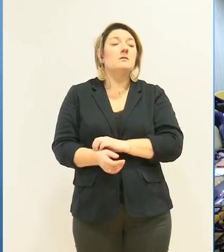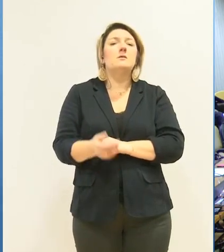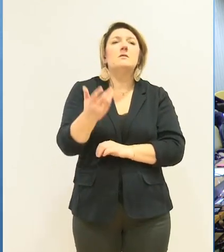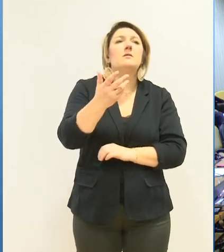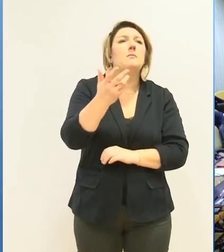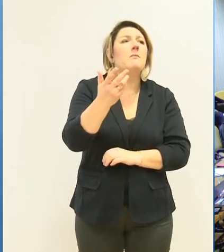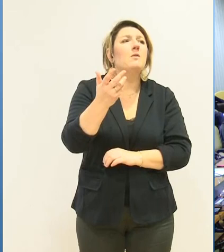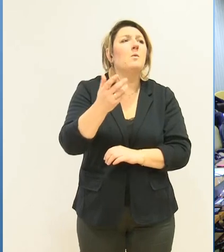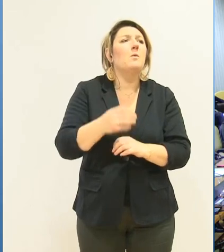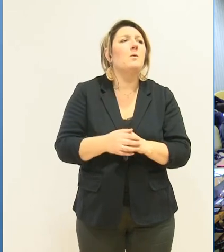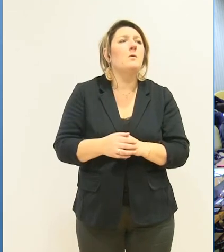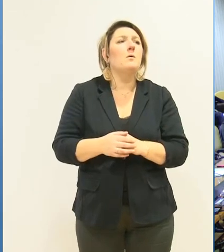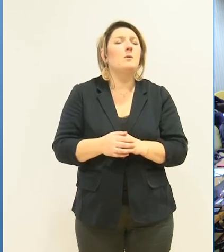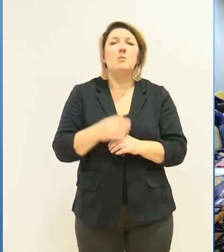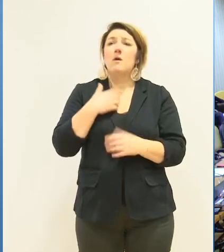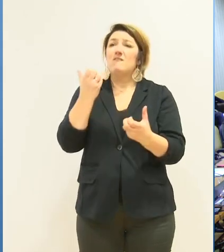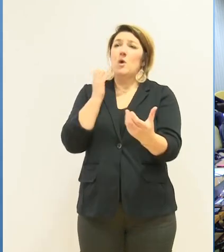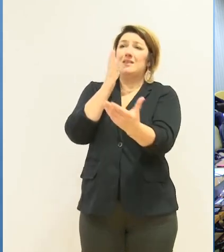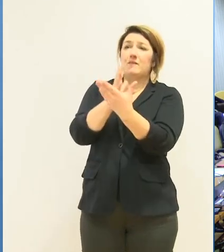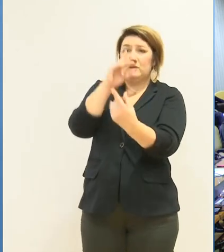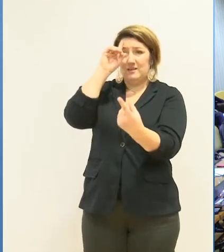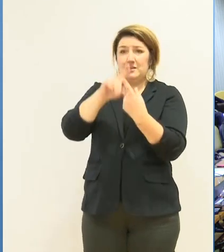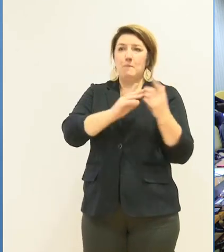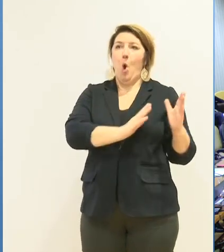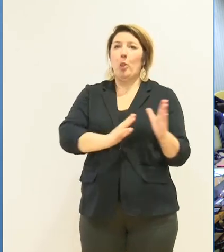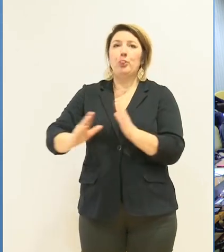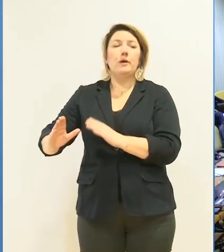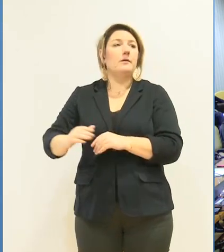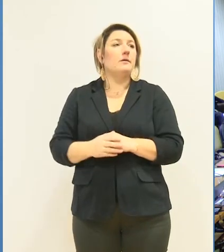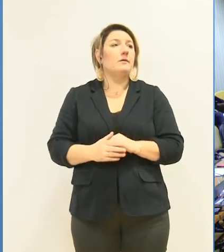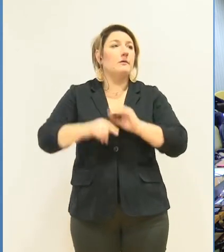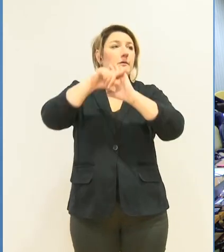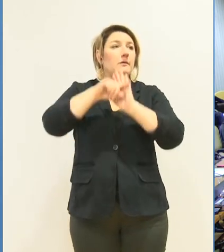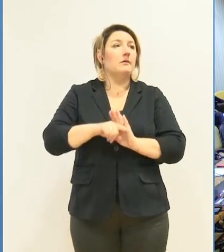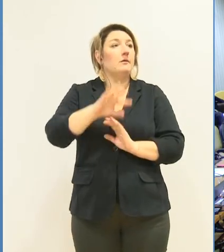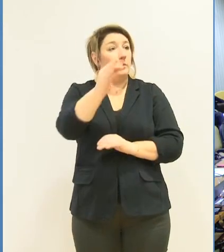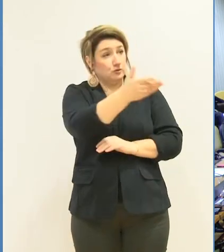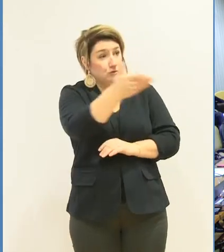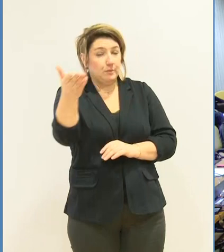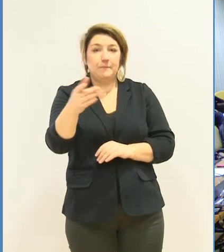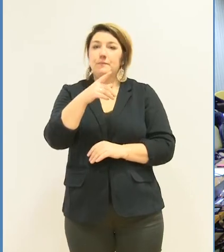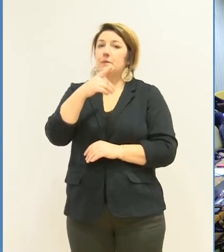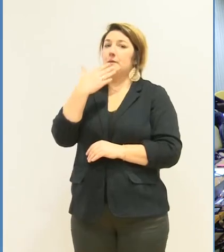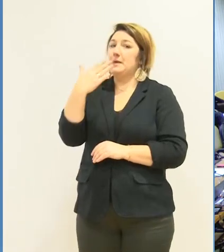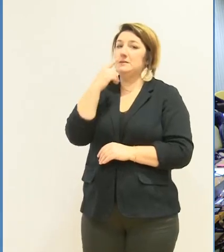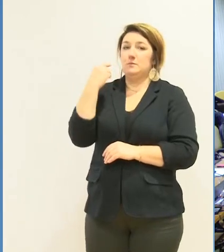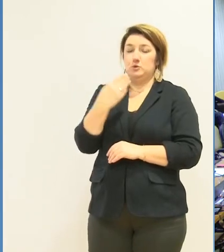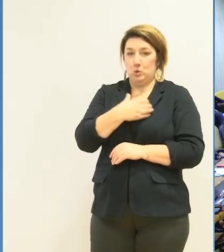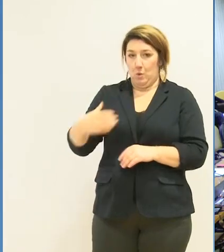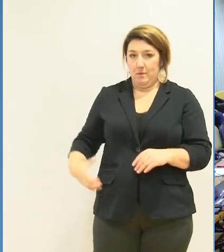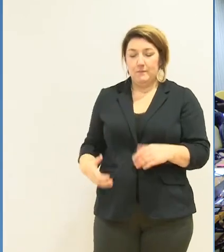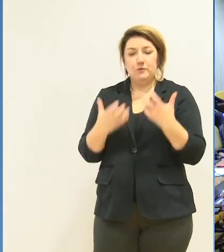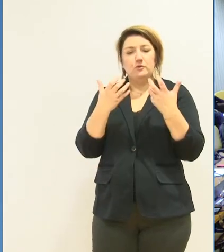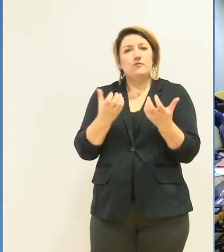pardon je voudrais intervenir pour un point d'ordre vous en prie merci monsieur le maire je voudrais juste